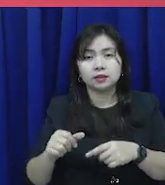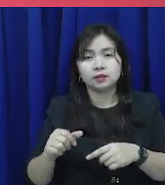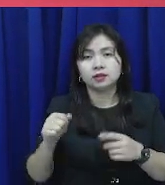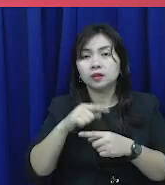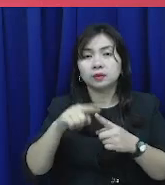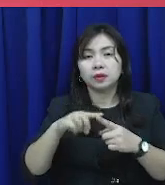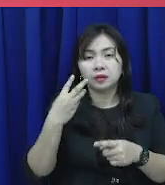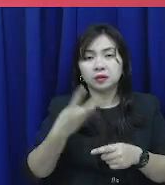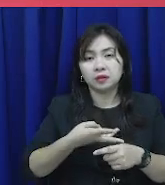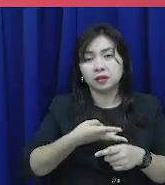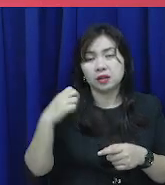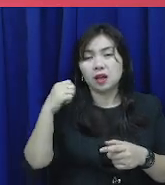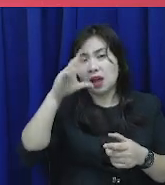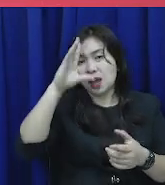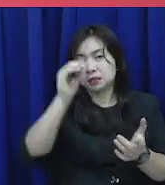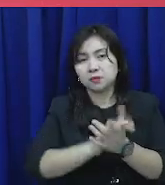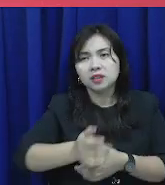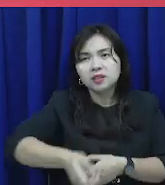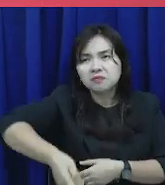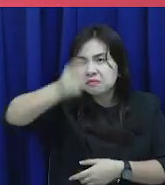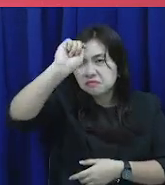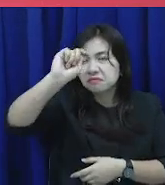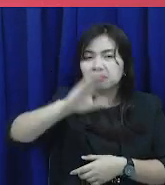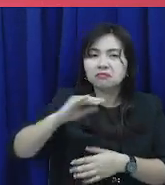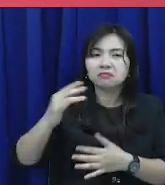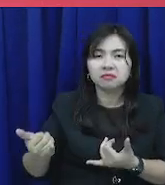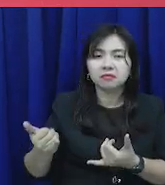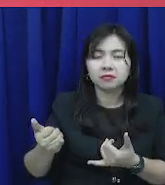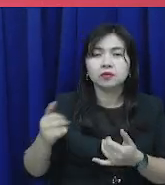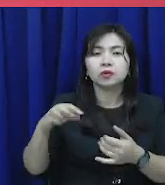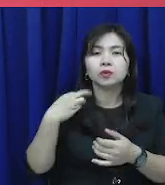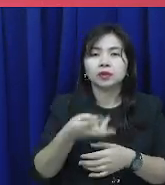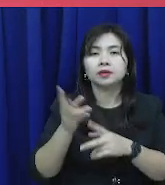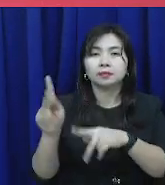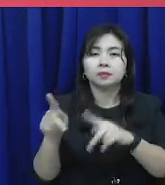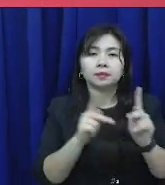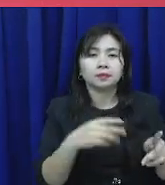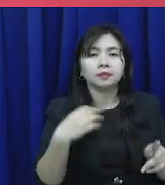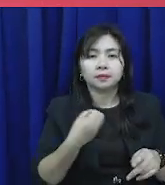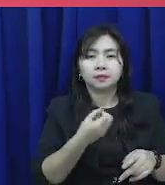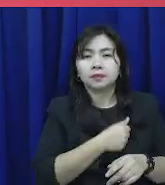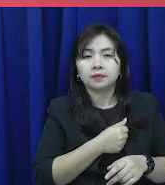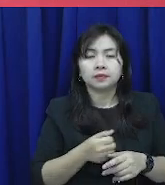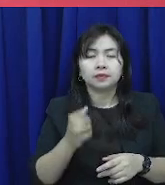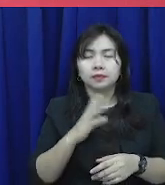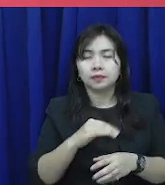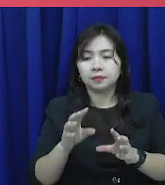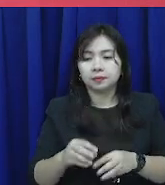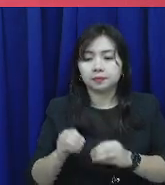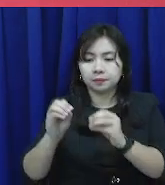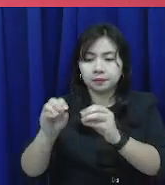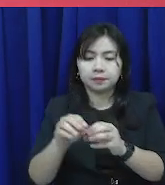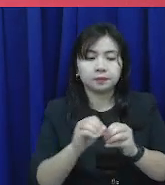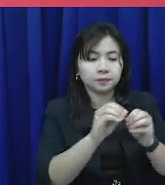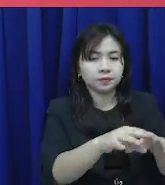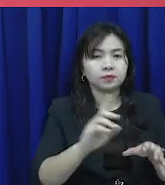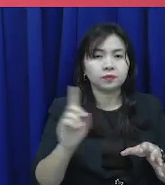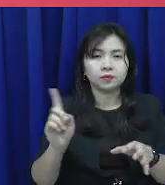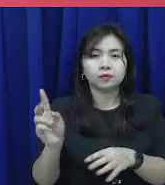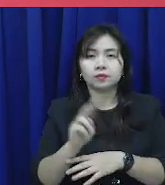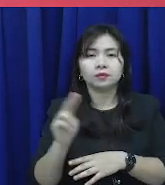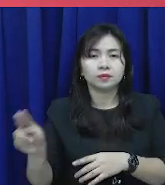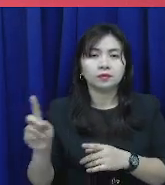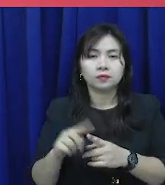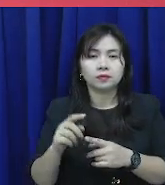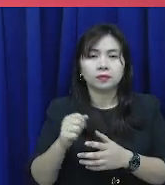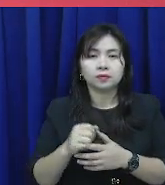we cultivate ourself hinahanda natin ang sarili natin sa pagtanim ng Punla and also hinahanda rin